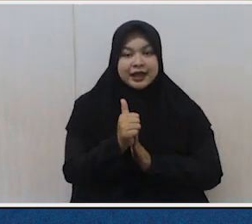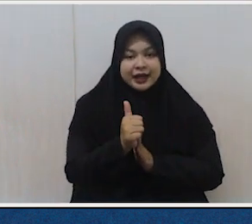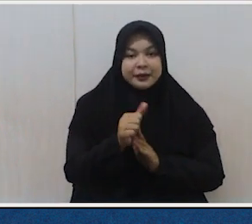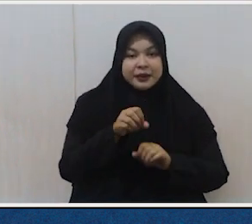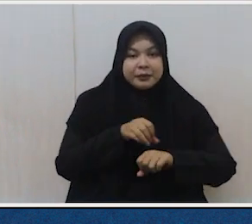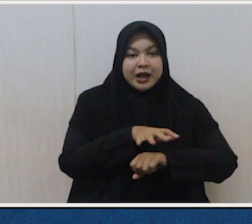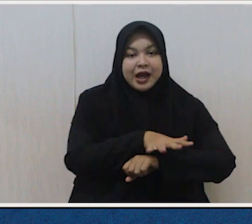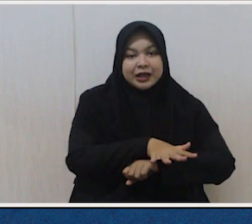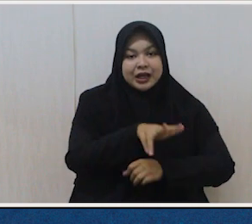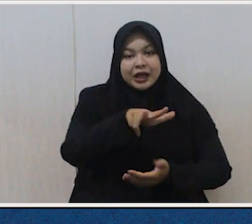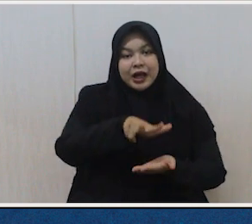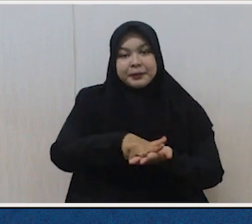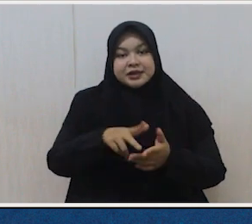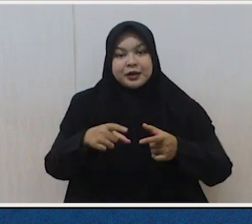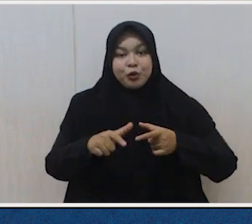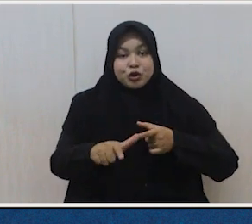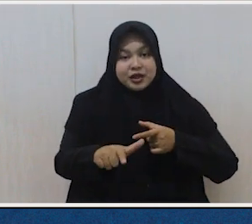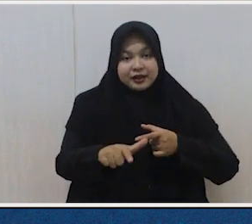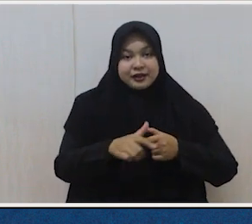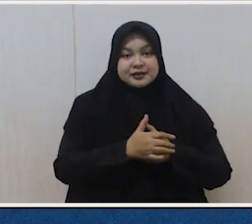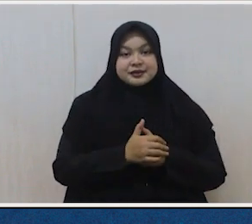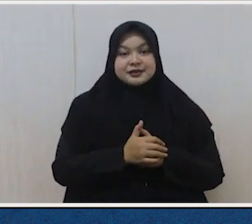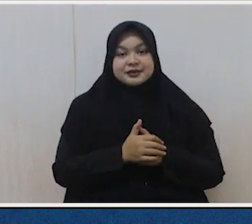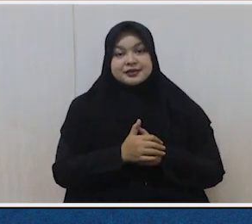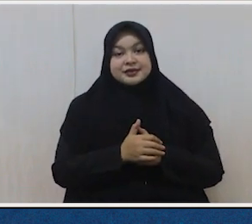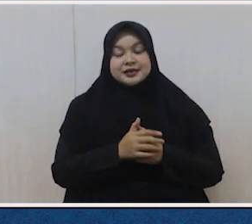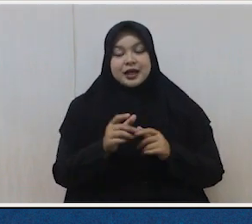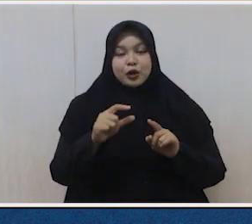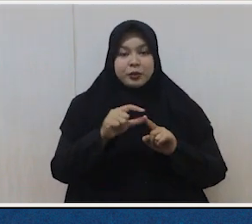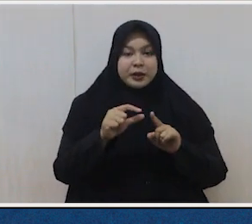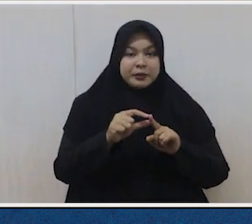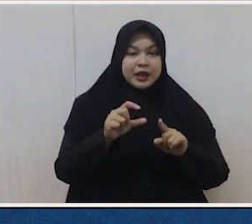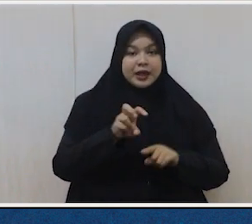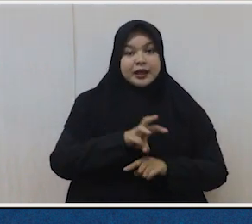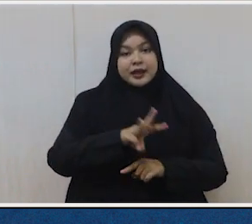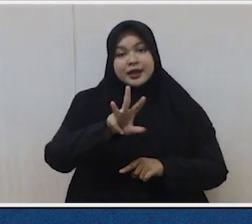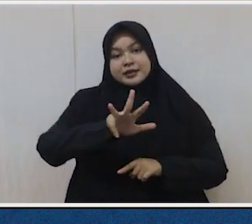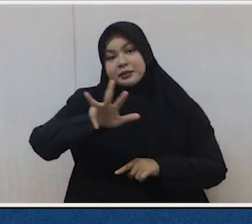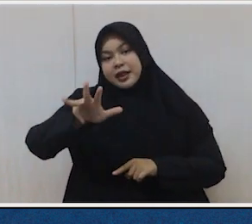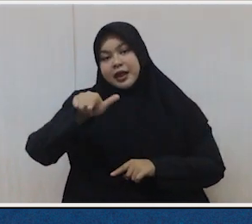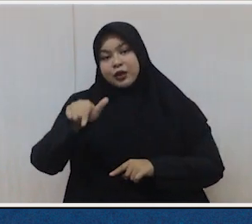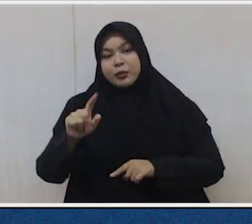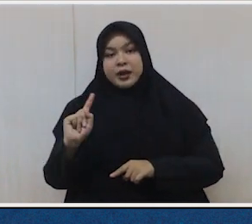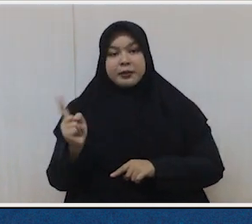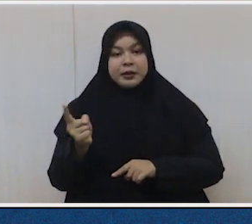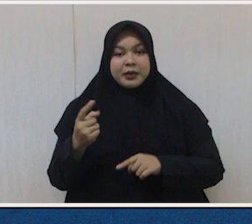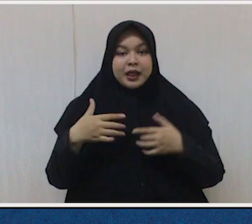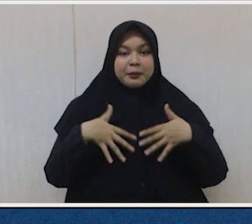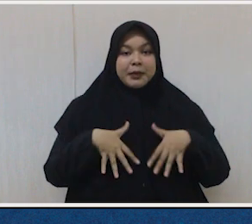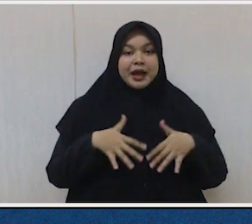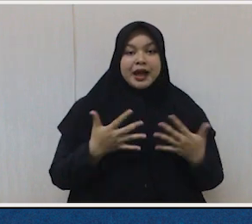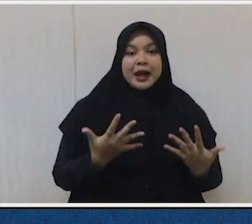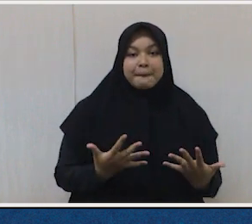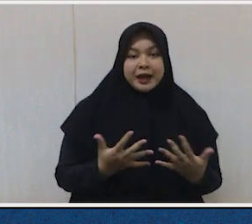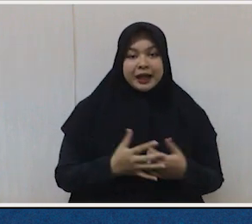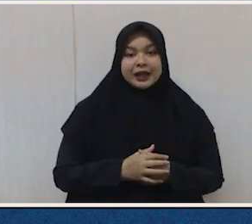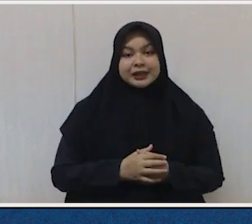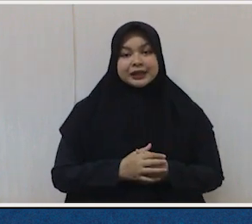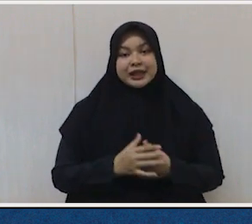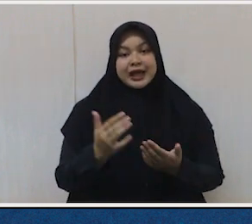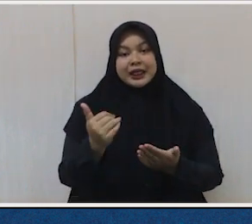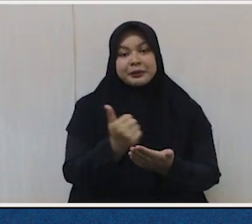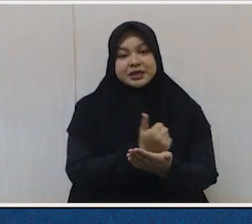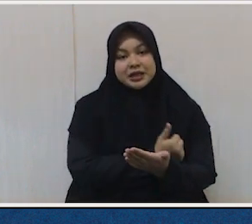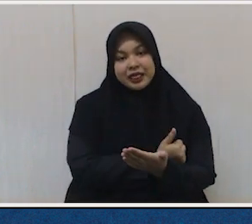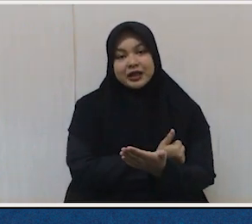kan berpengaruh ke keapsahan proses ya kalau di PP 39 memang kelemahannya adalah dia